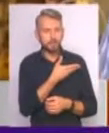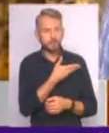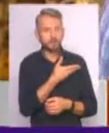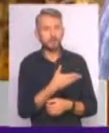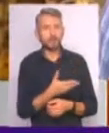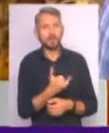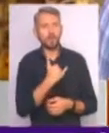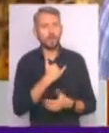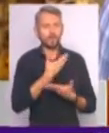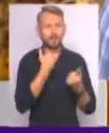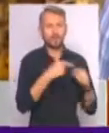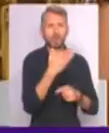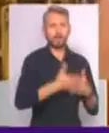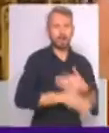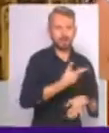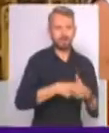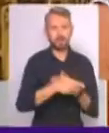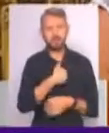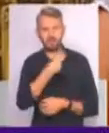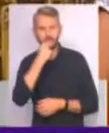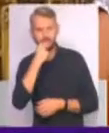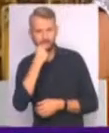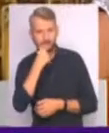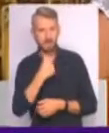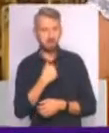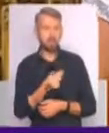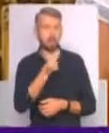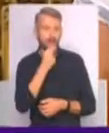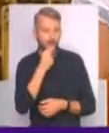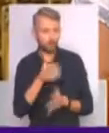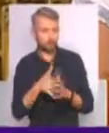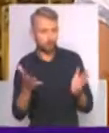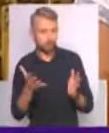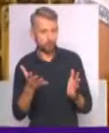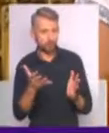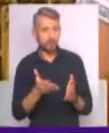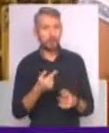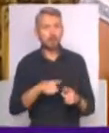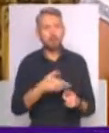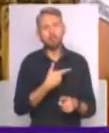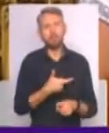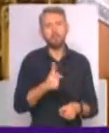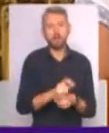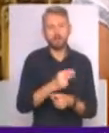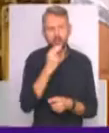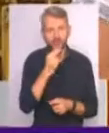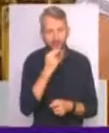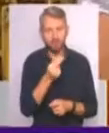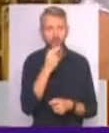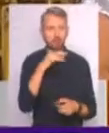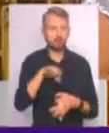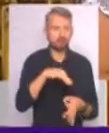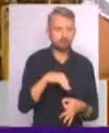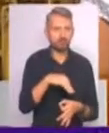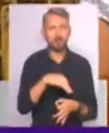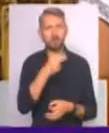отсутствия других радостей или какие-то стрессы. Мы заедаем. Поэтому мы переедаем, поэтому мы едим лишнее, мы